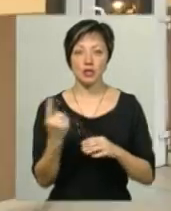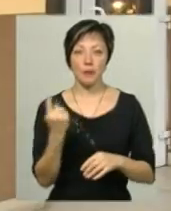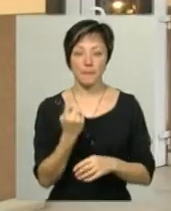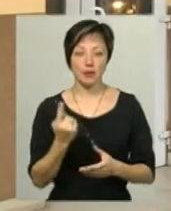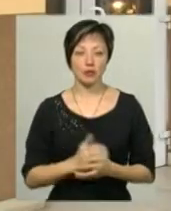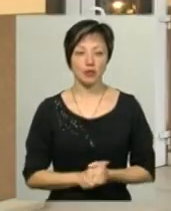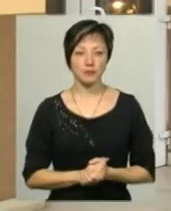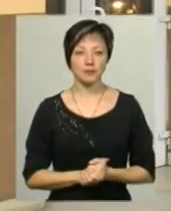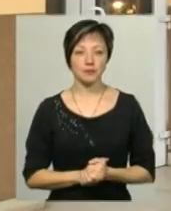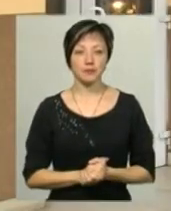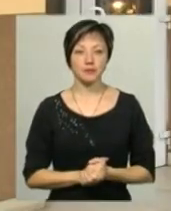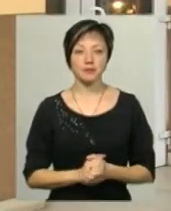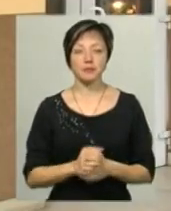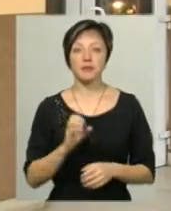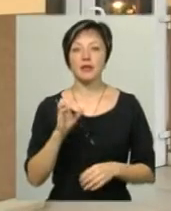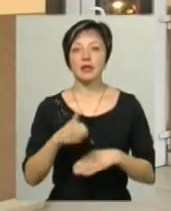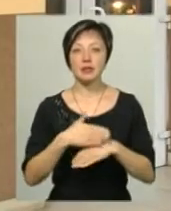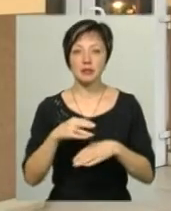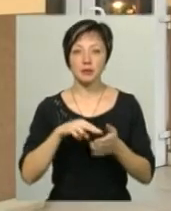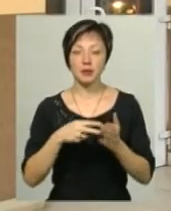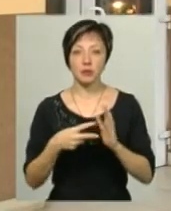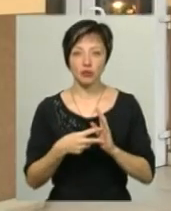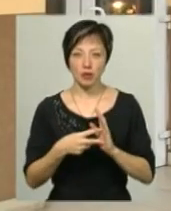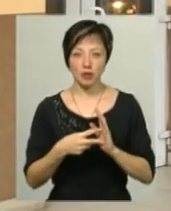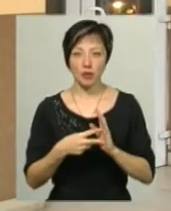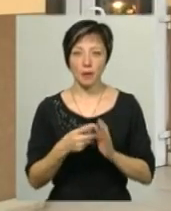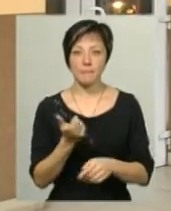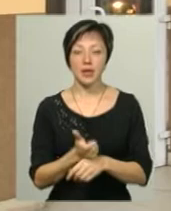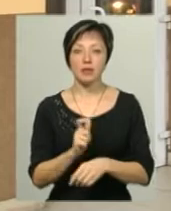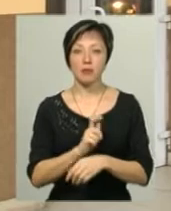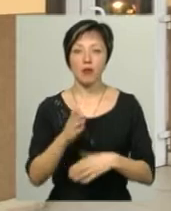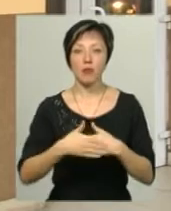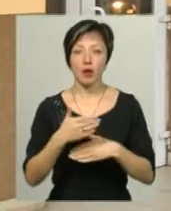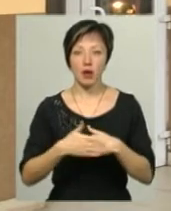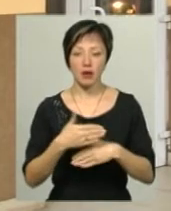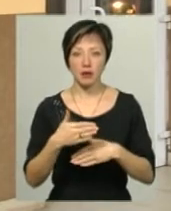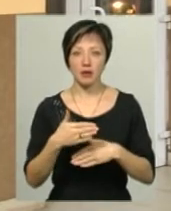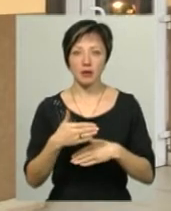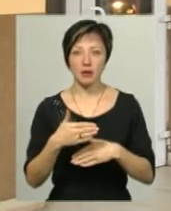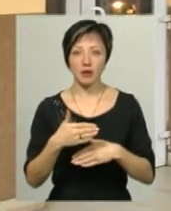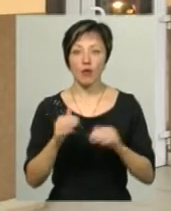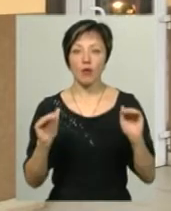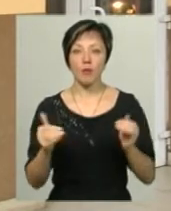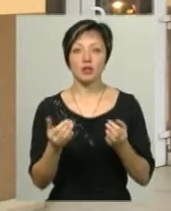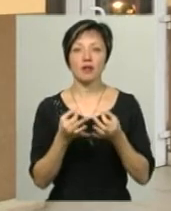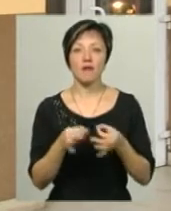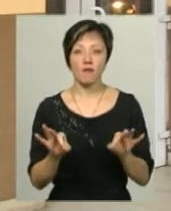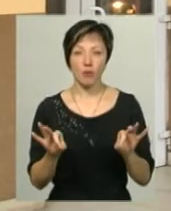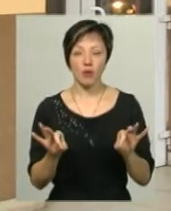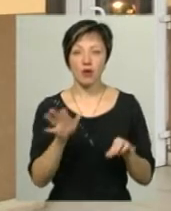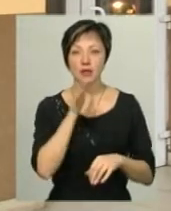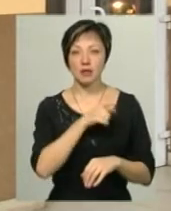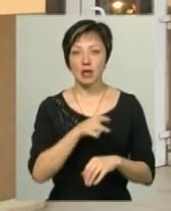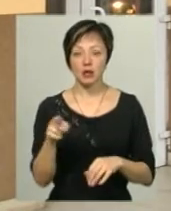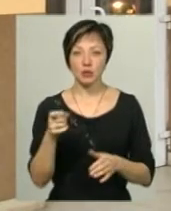1. Санкція статті передбачає максимальне покарання у вигляді обмеження волі